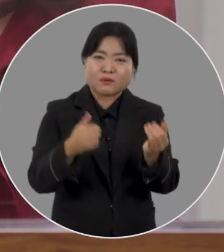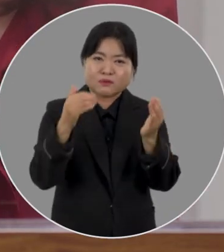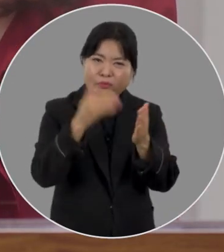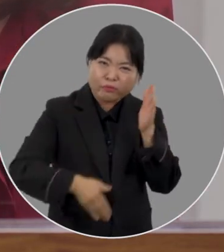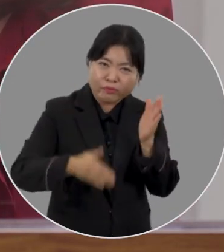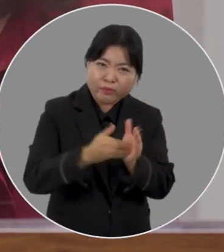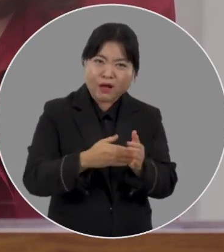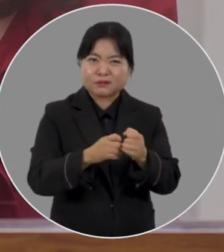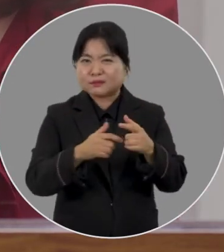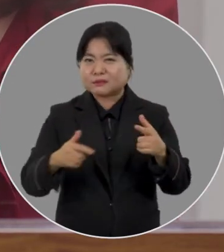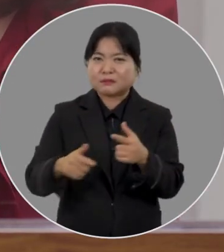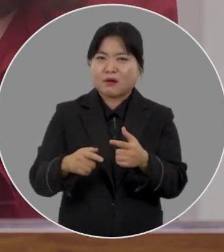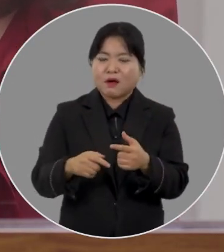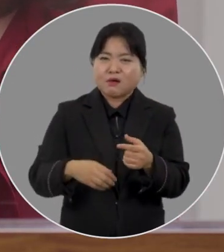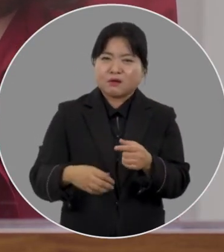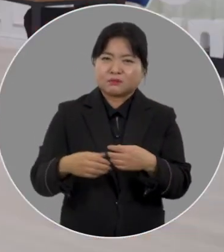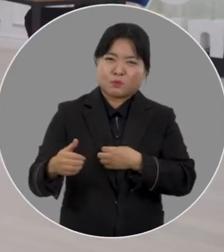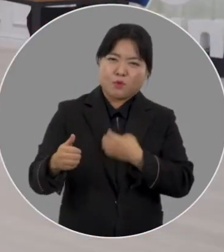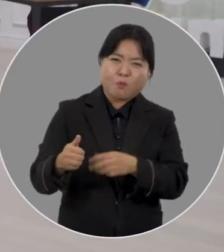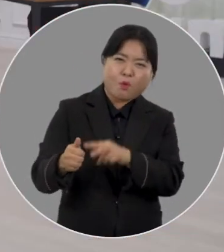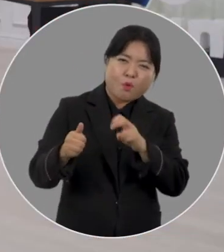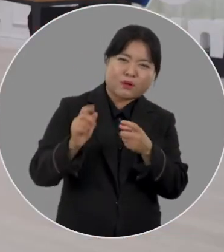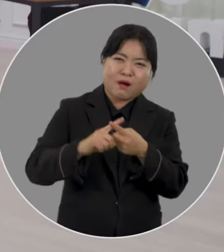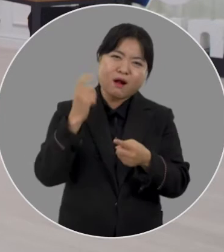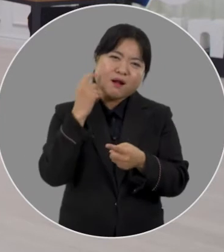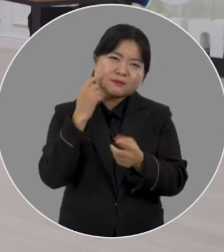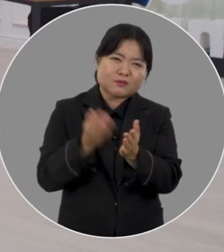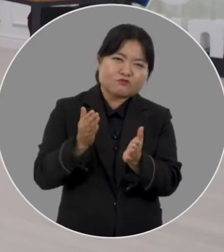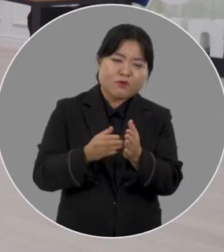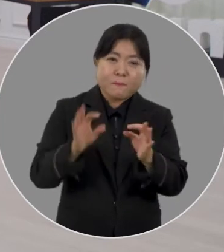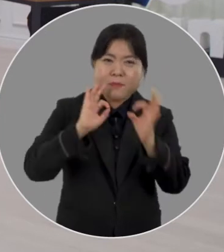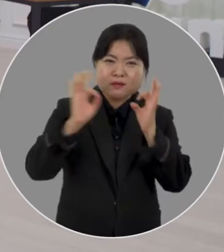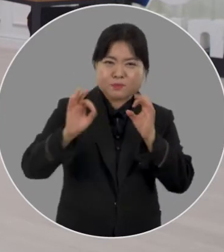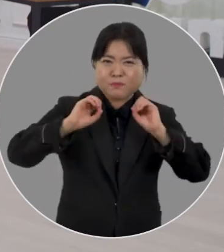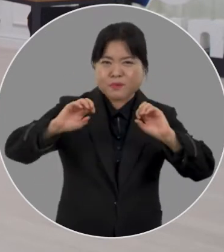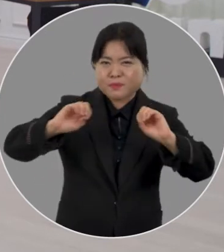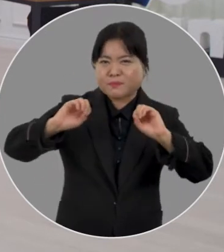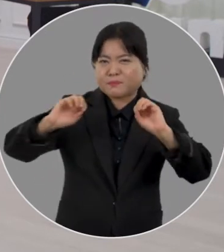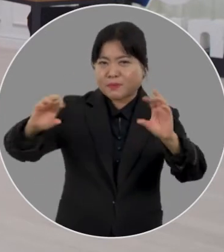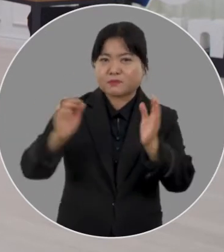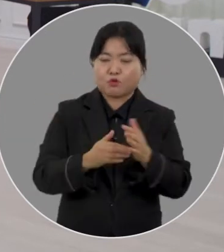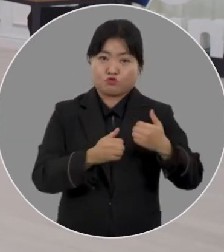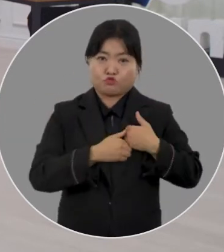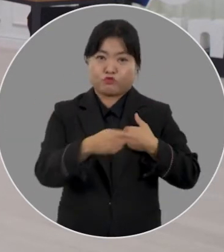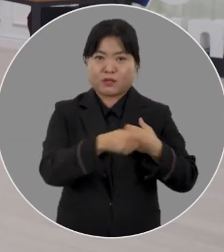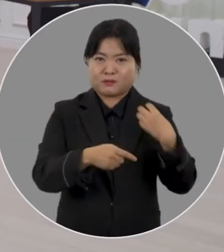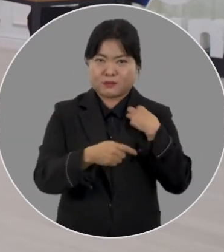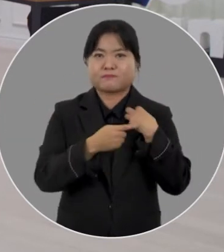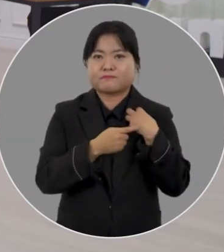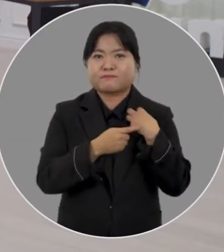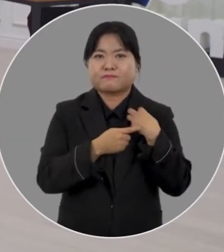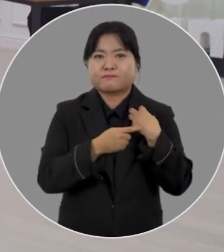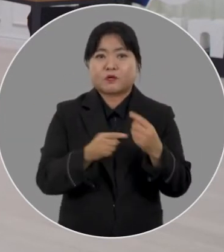이런 아주 전형적인 정말 혐오의 메시지들을 페이스북을 통해서 적극적으로 유포를 이제 군부에서 했었거든요.